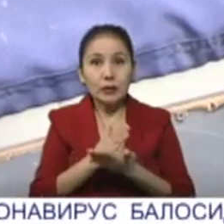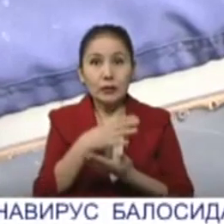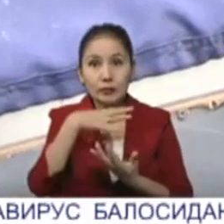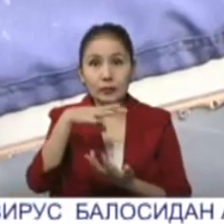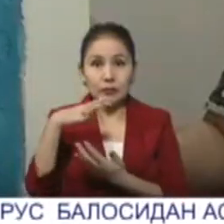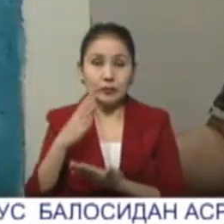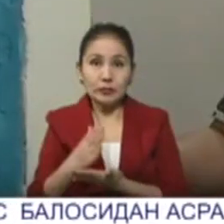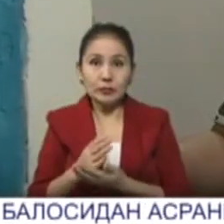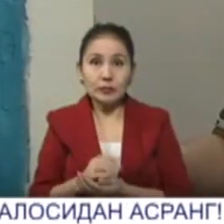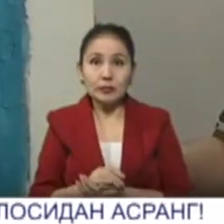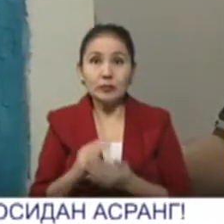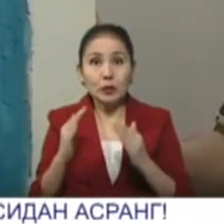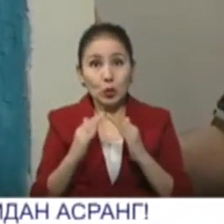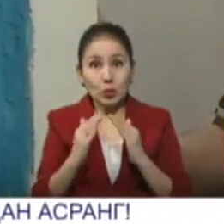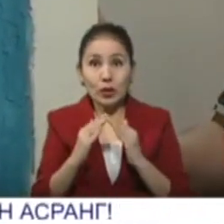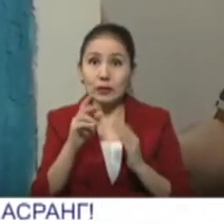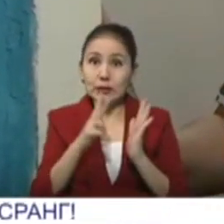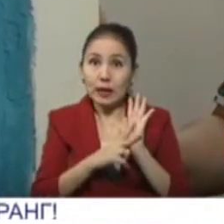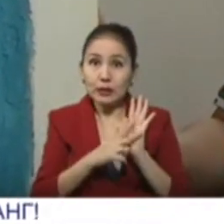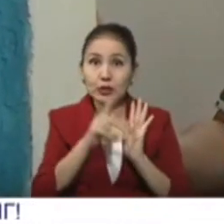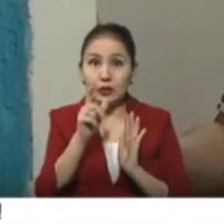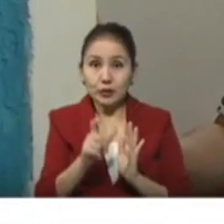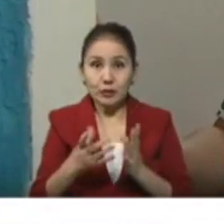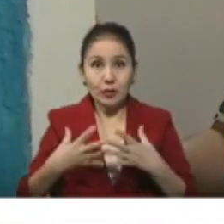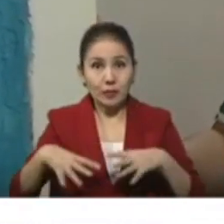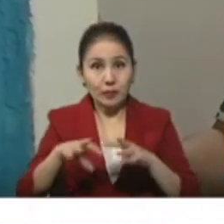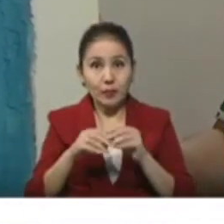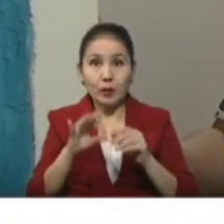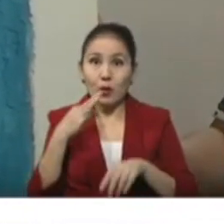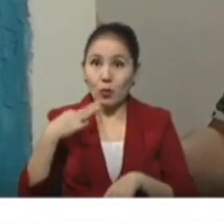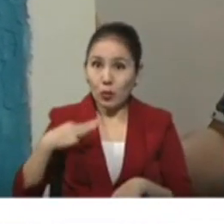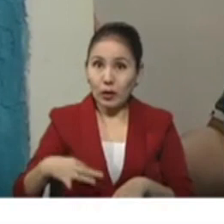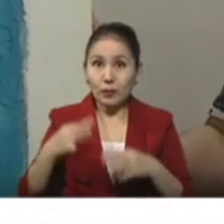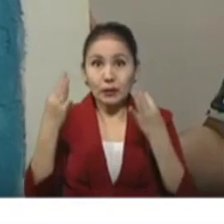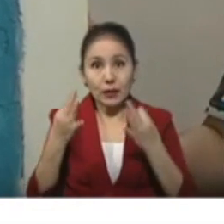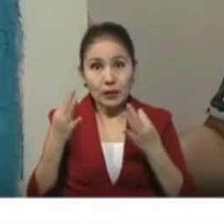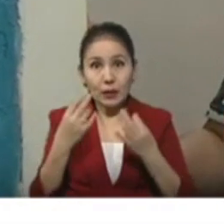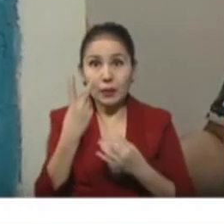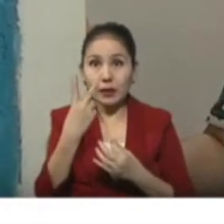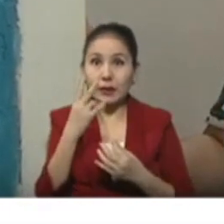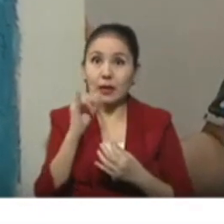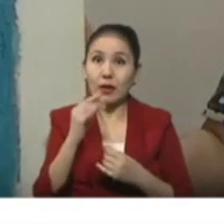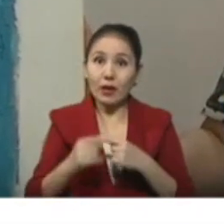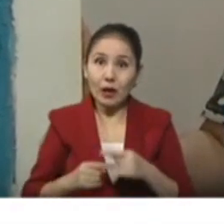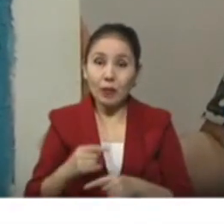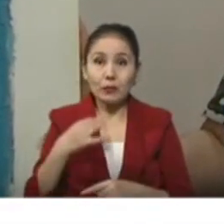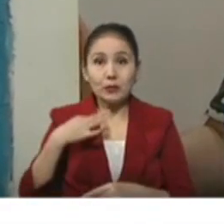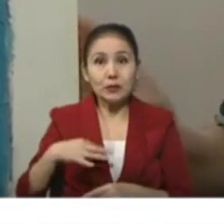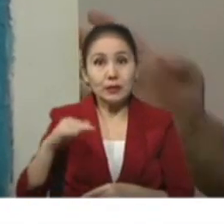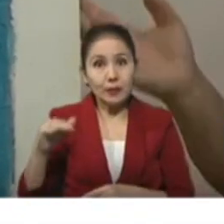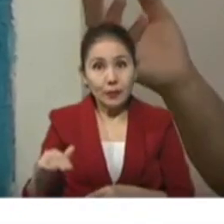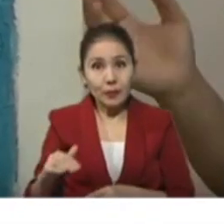yetkazib berilmoqda. Uyda 8 kishimiz. O'g'lim, kelinim, ikkita nevaram, kichkina o'g'lim bor.